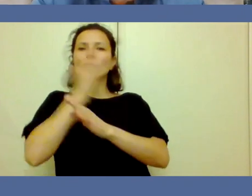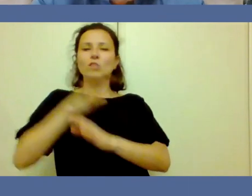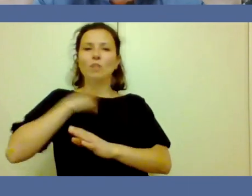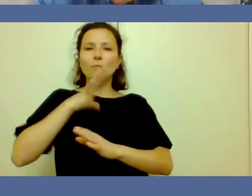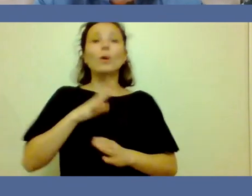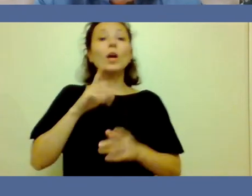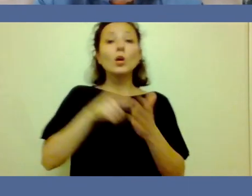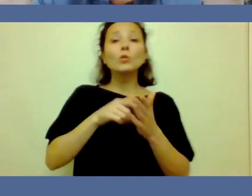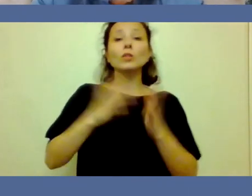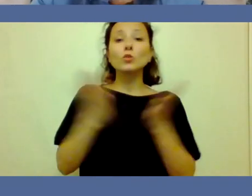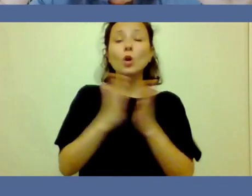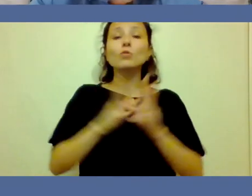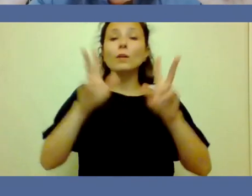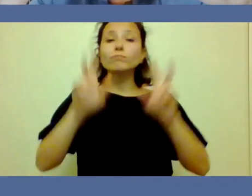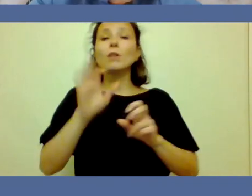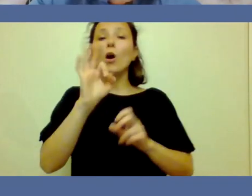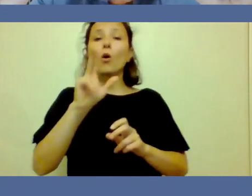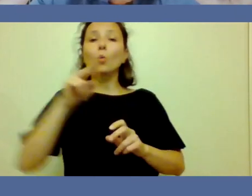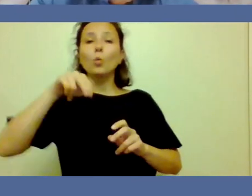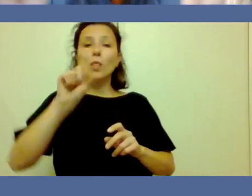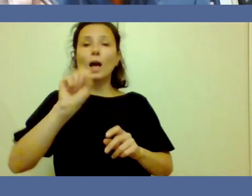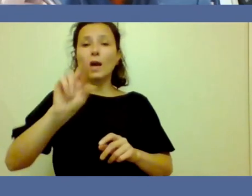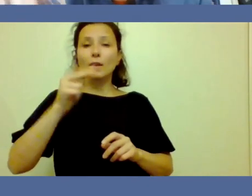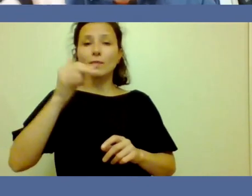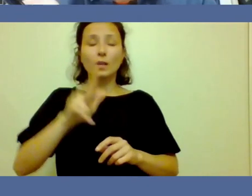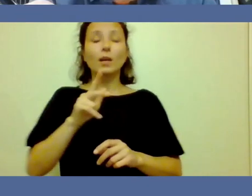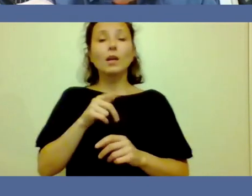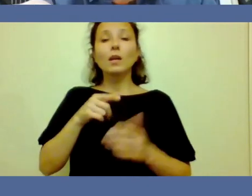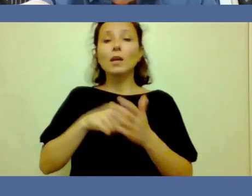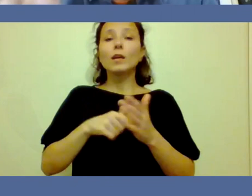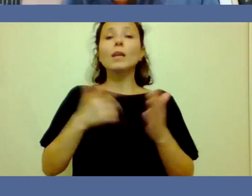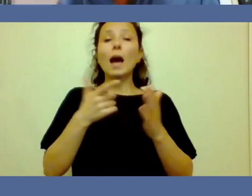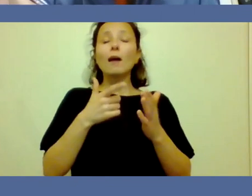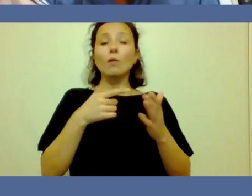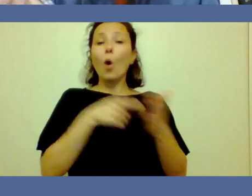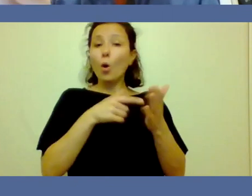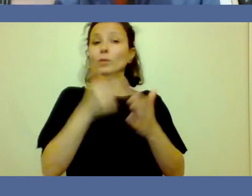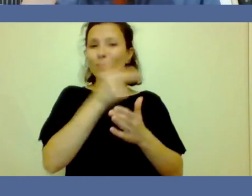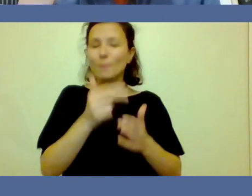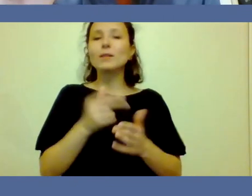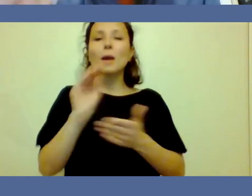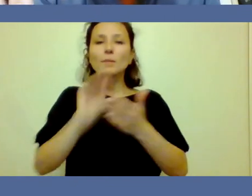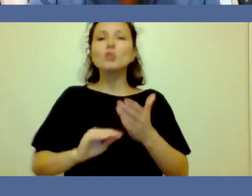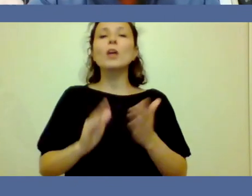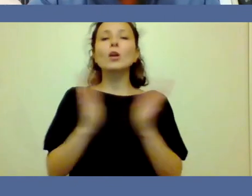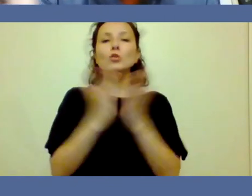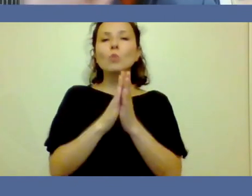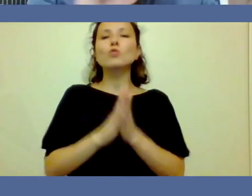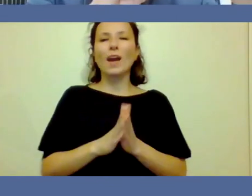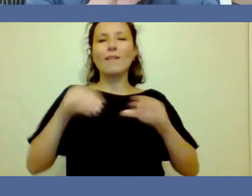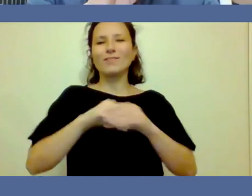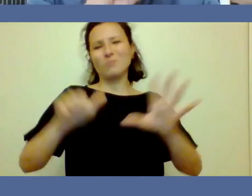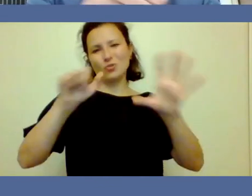piszę 700 czy tam 800 czy 600 stronicowe książki. Dobrze, pytanie